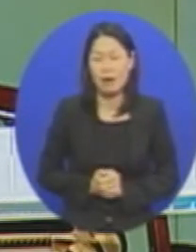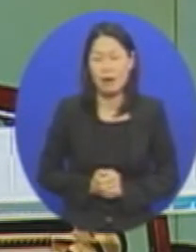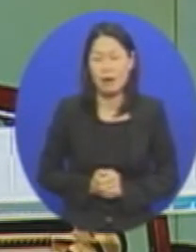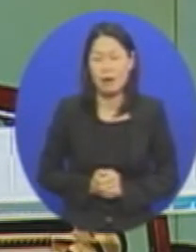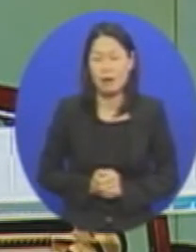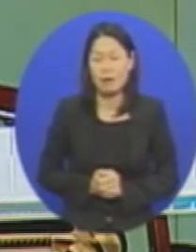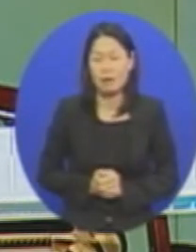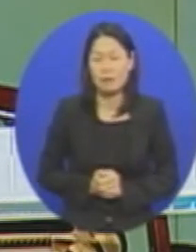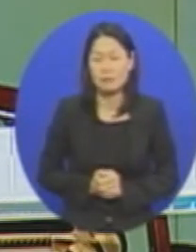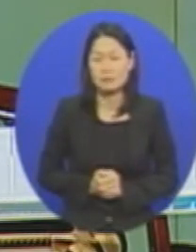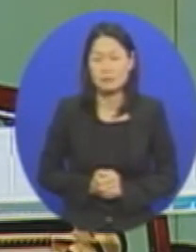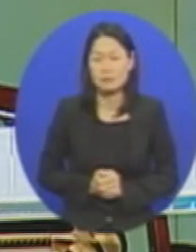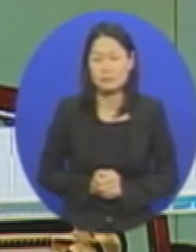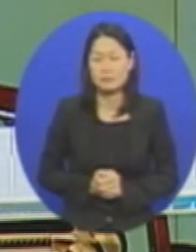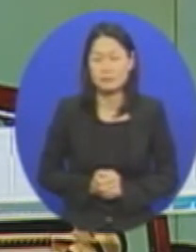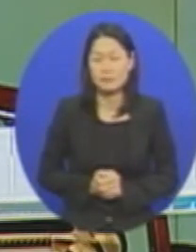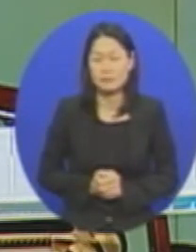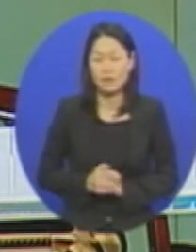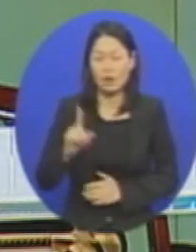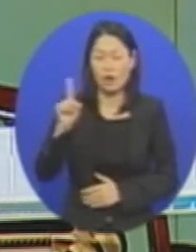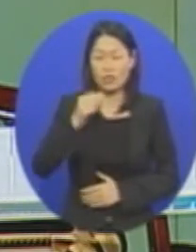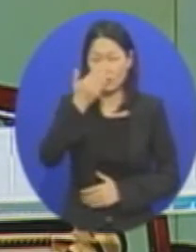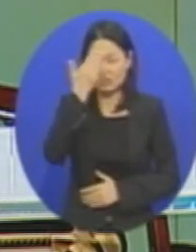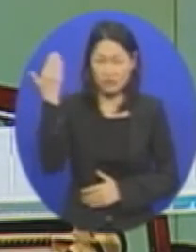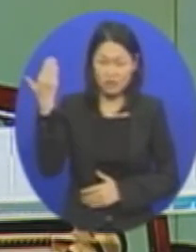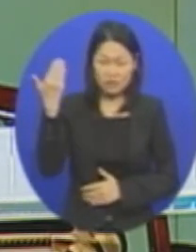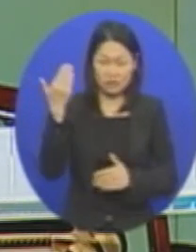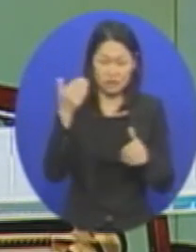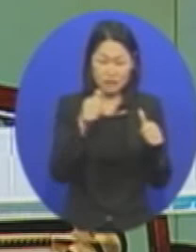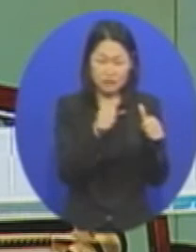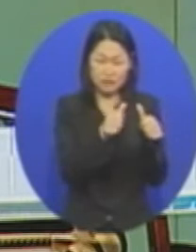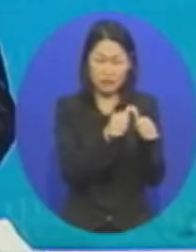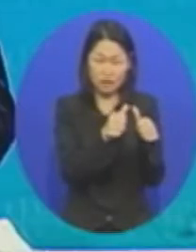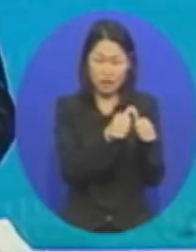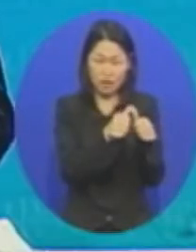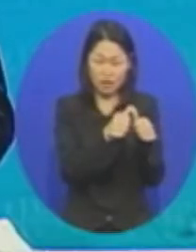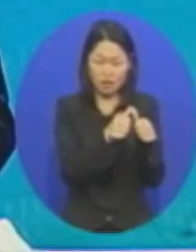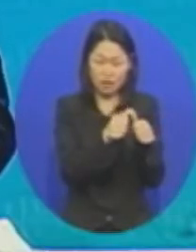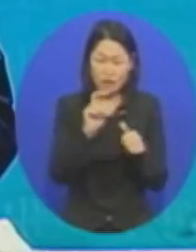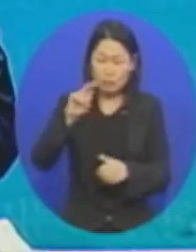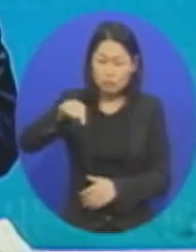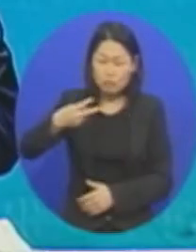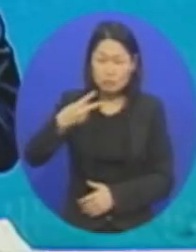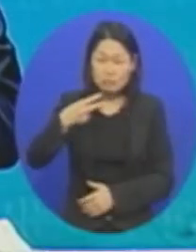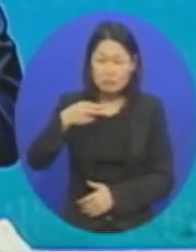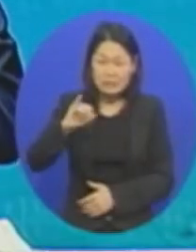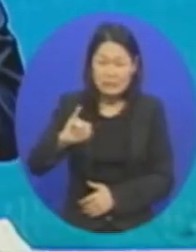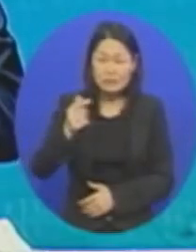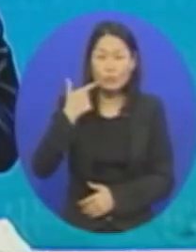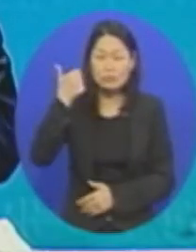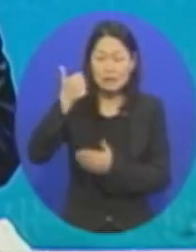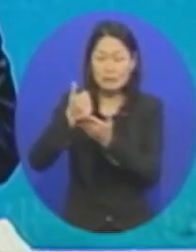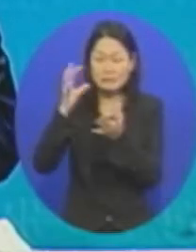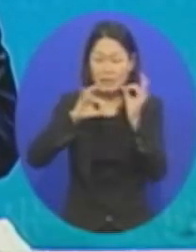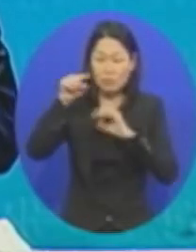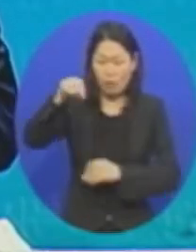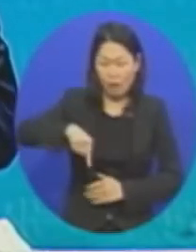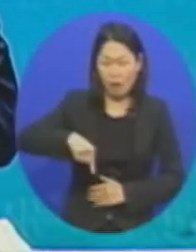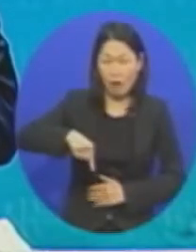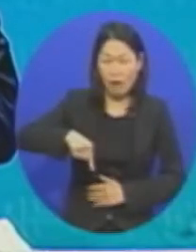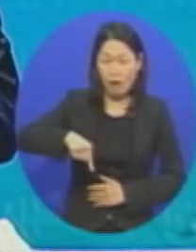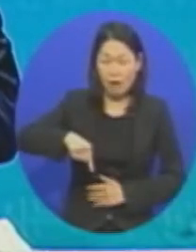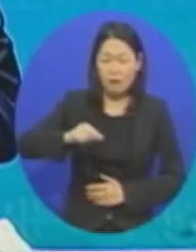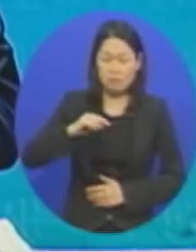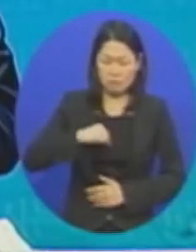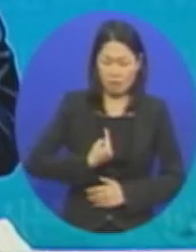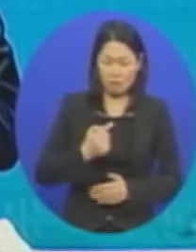어떤 청년이 무디 목사님에게 찾아와서 자기는 예수를 믿어도 구원의 확신이